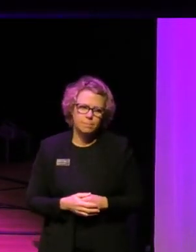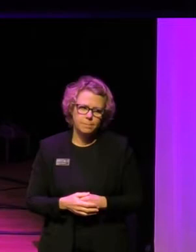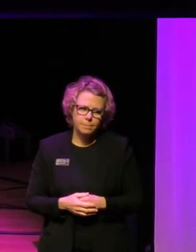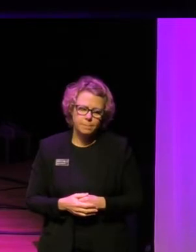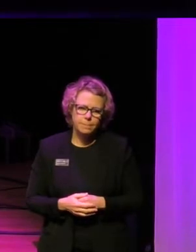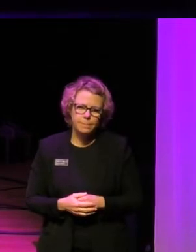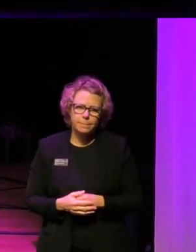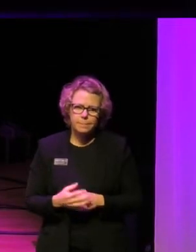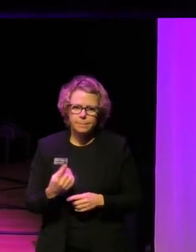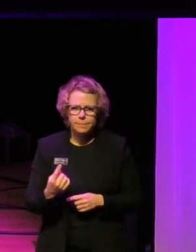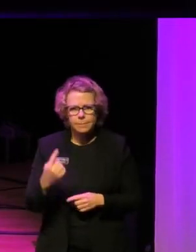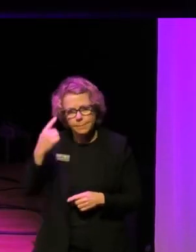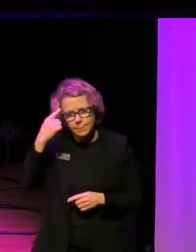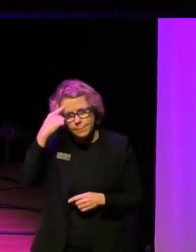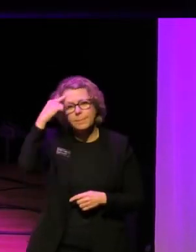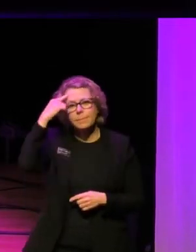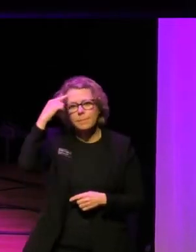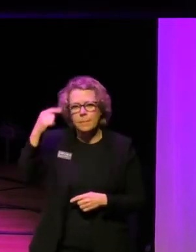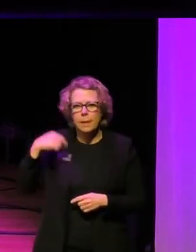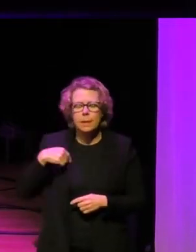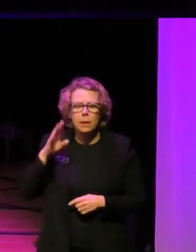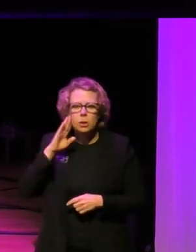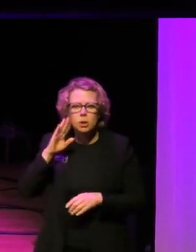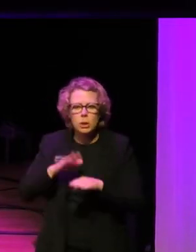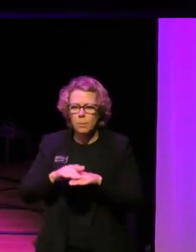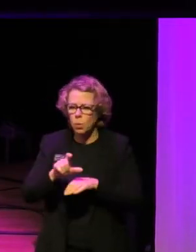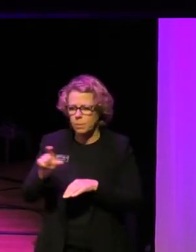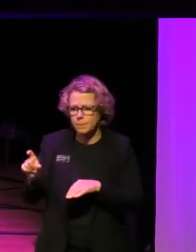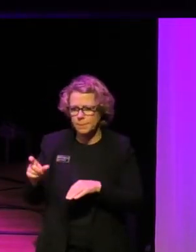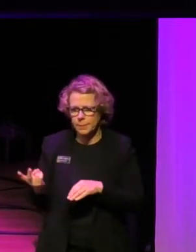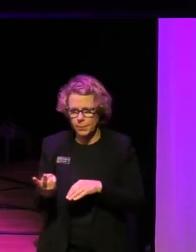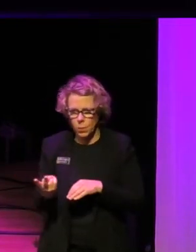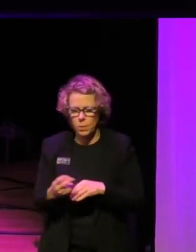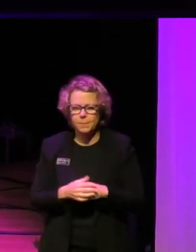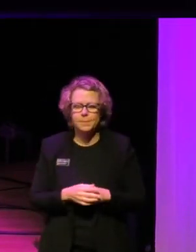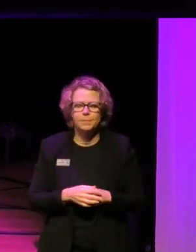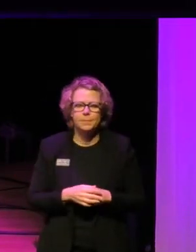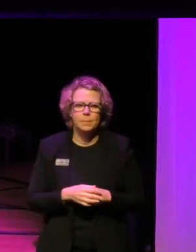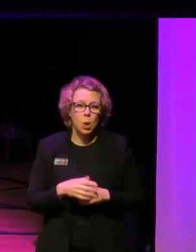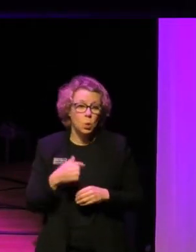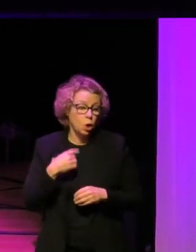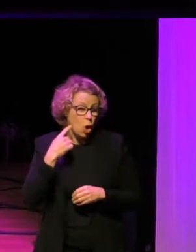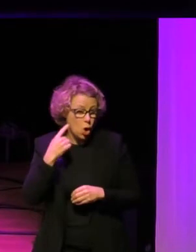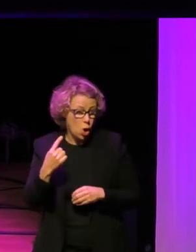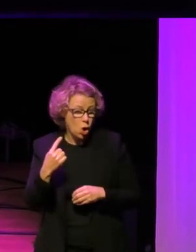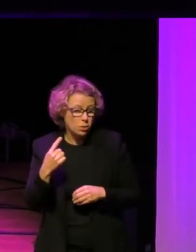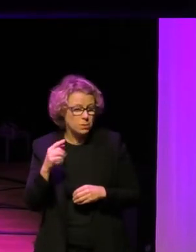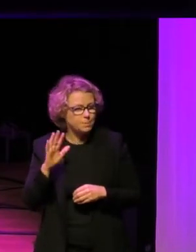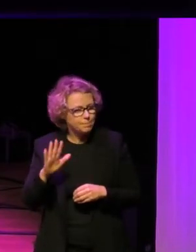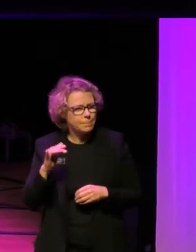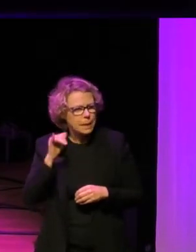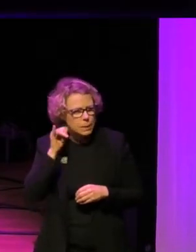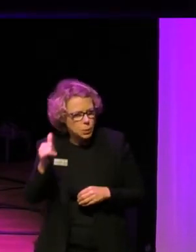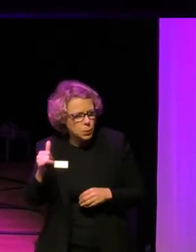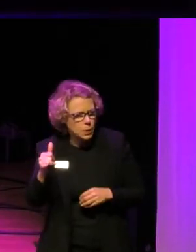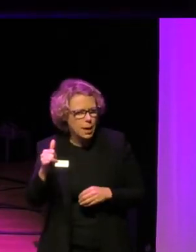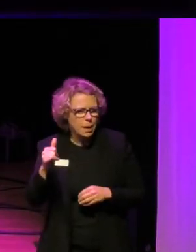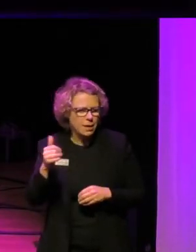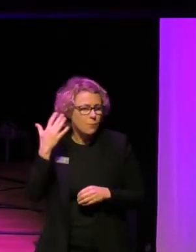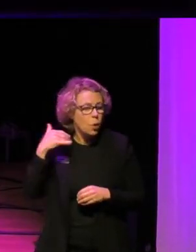En tanke som slår mig såklart när jag lyssnar på er och jag har hört era historier